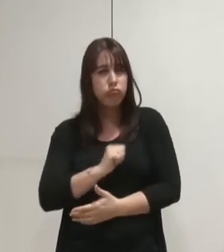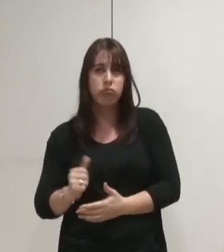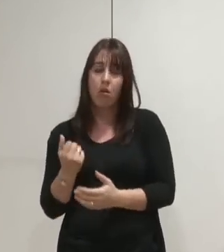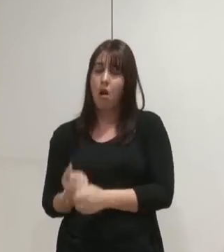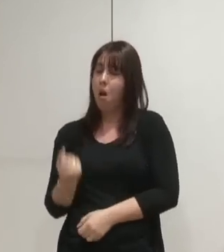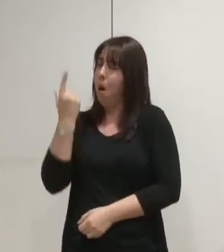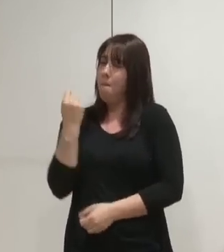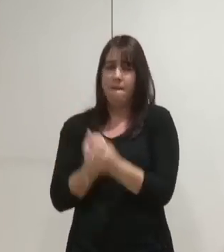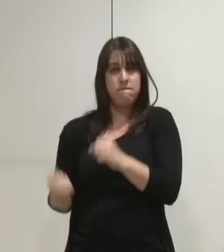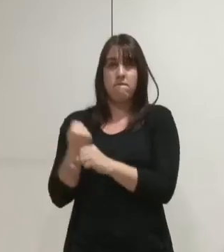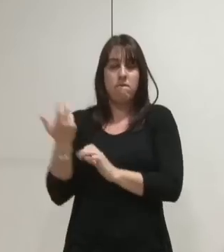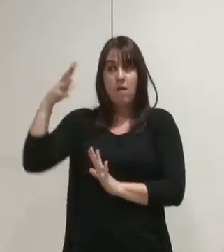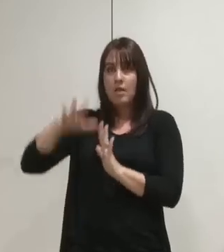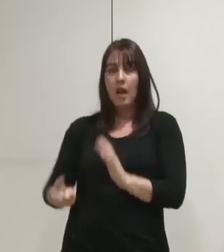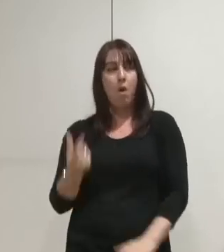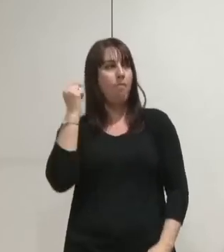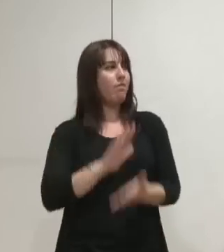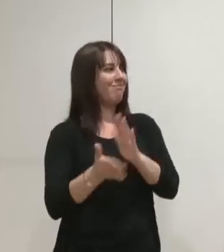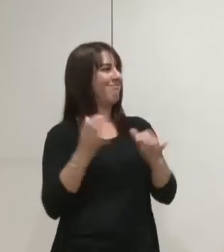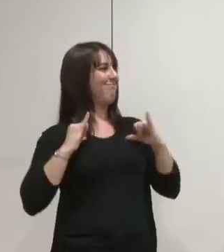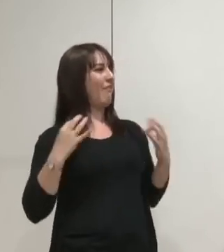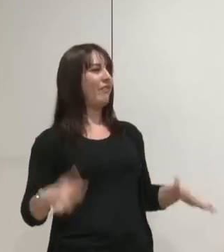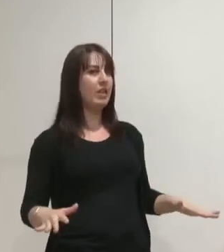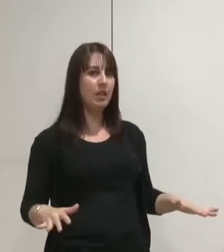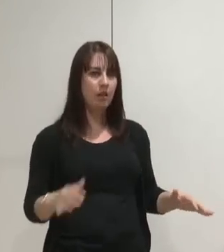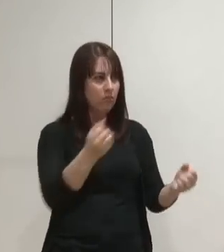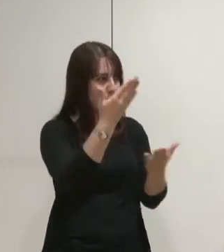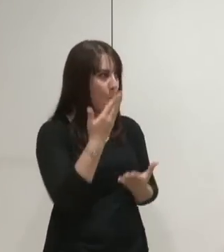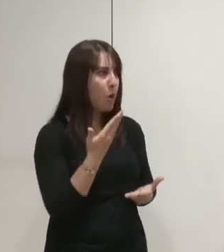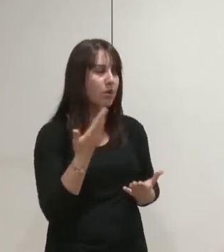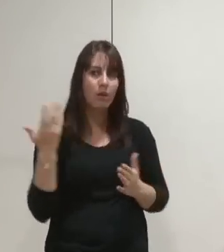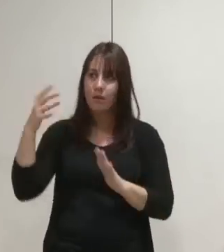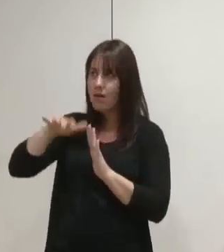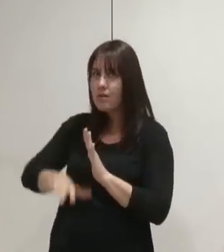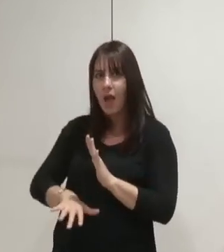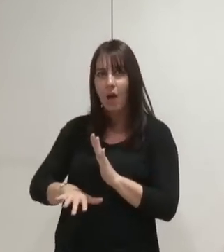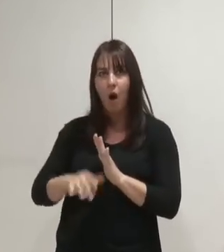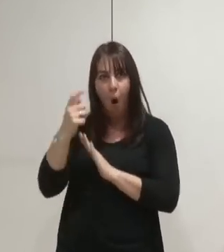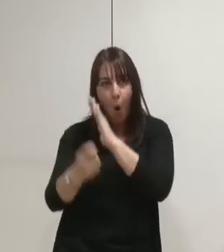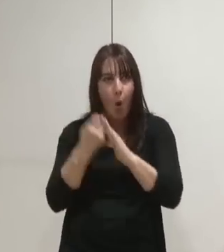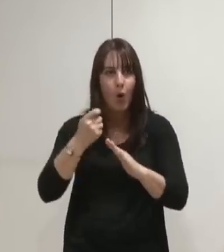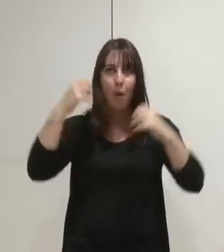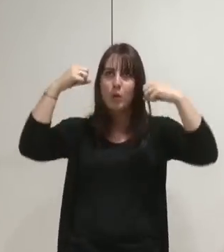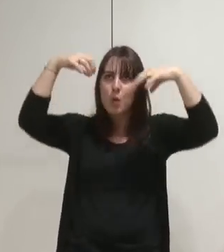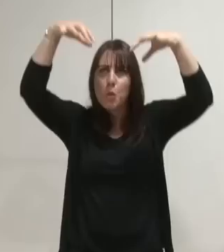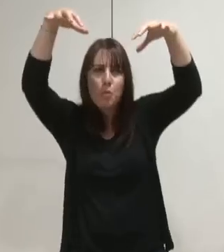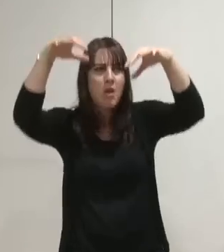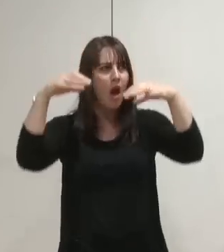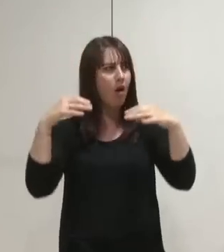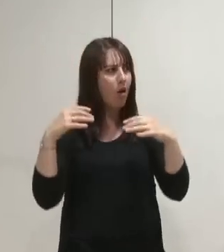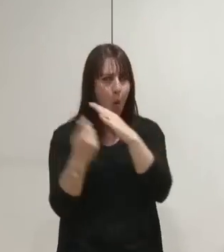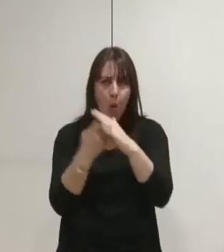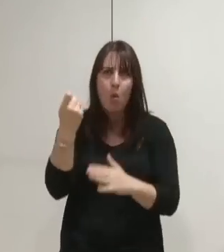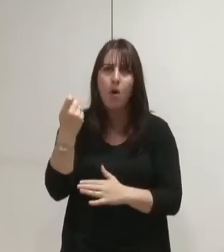rapidement en 5 mois les carottes étaient cuites en 5 mois vous aviez décidé d'un nouveau projet lumière vous aviez